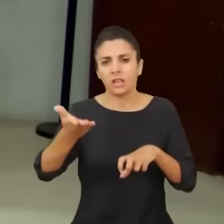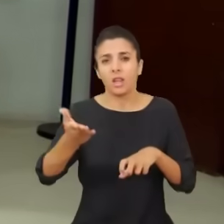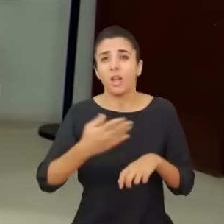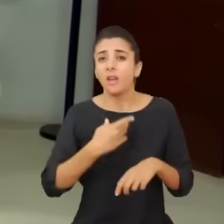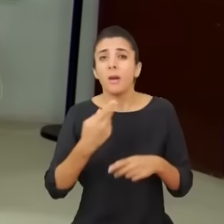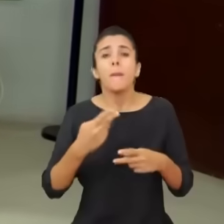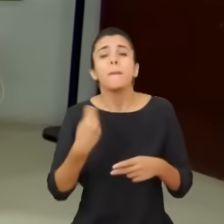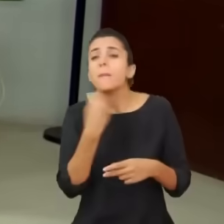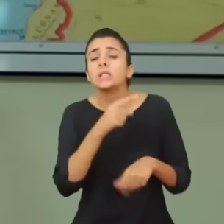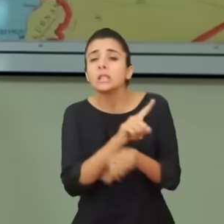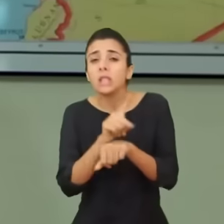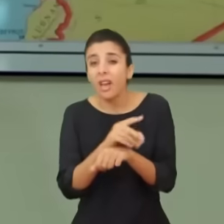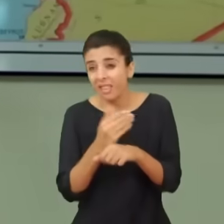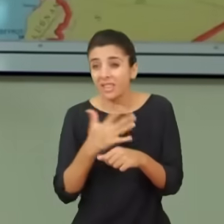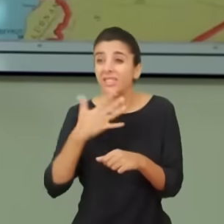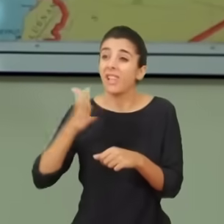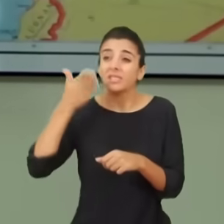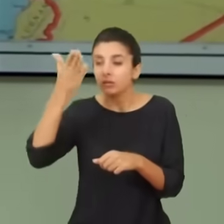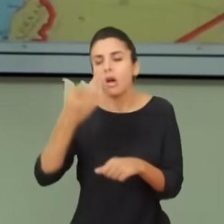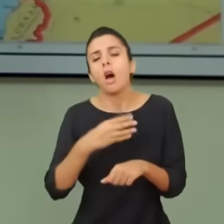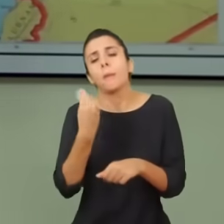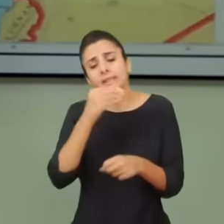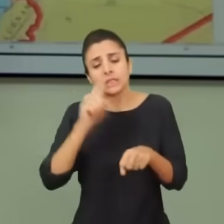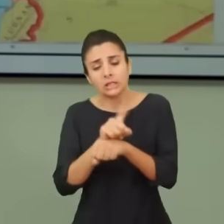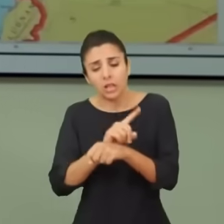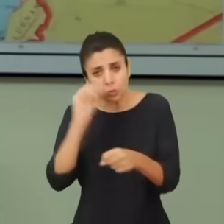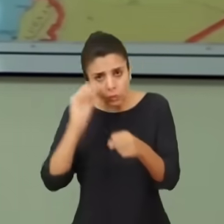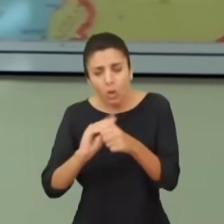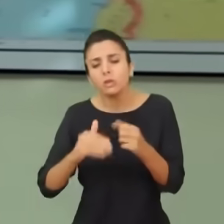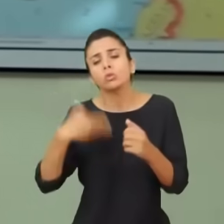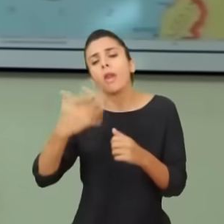Mesai saatinde sahilde ne işin var ya? Mesai bitsin, ondan sonra gidersin sahile bakarsın.